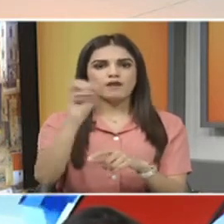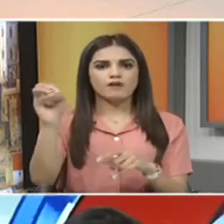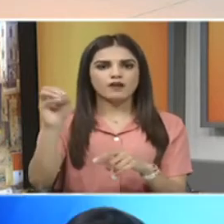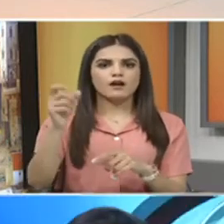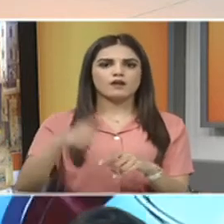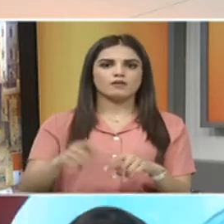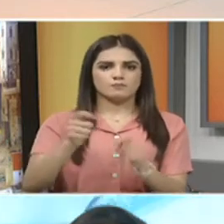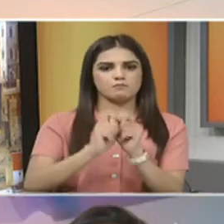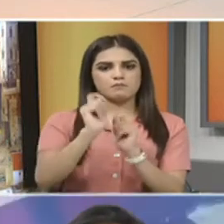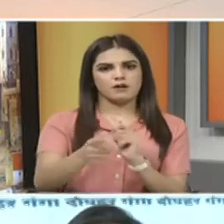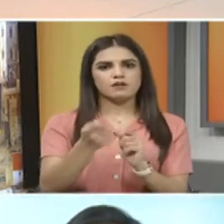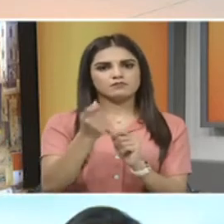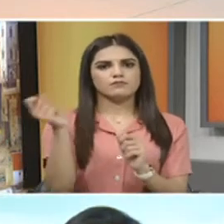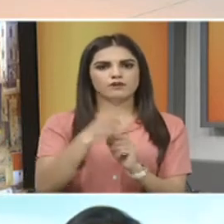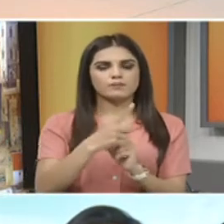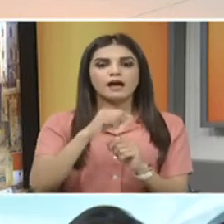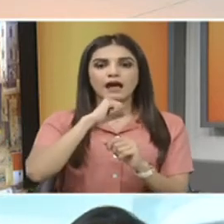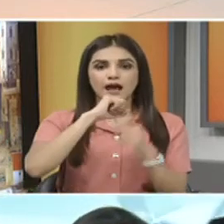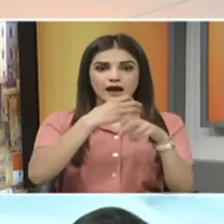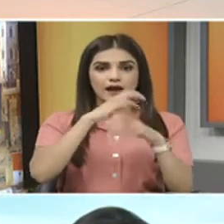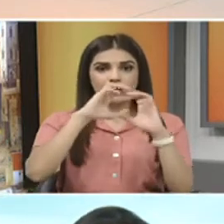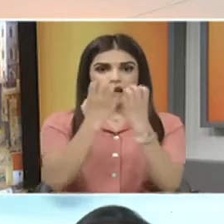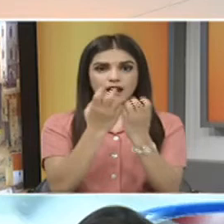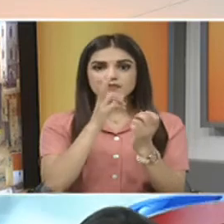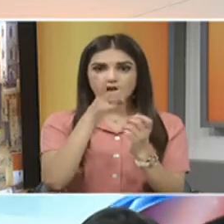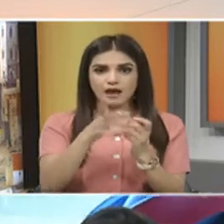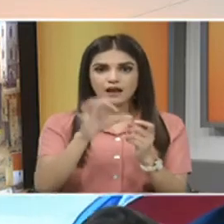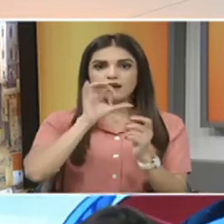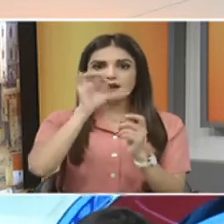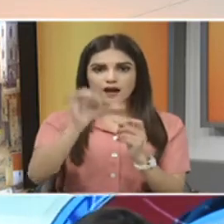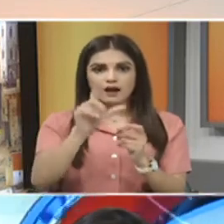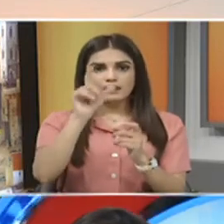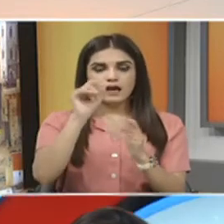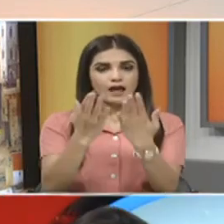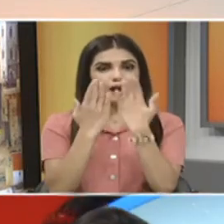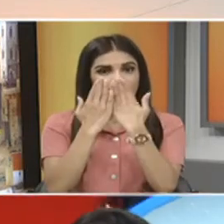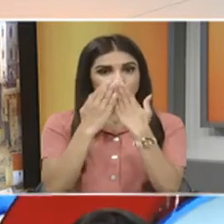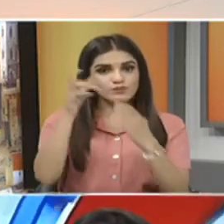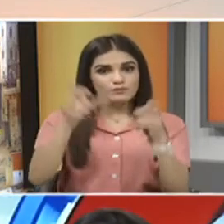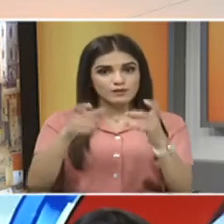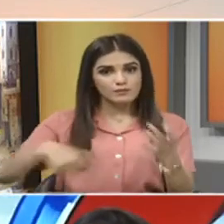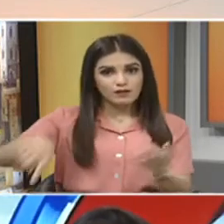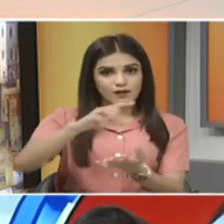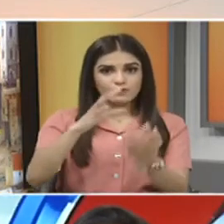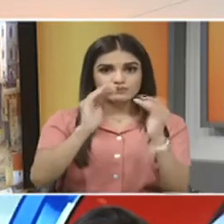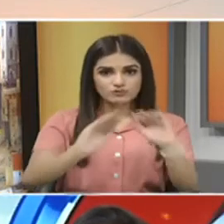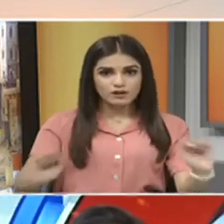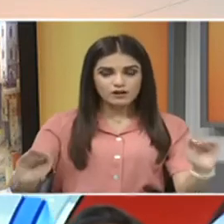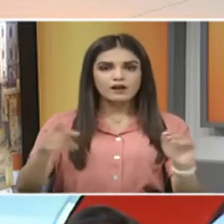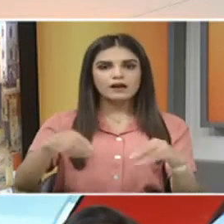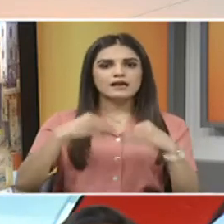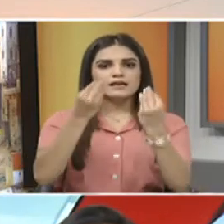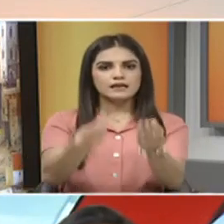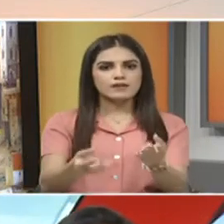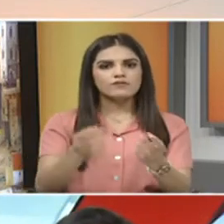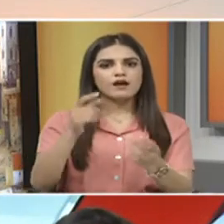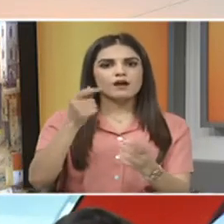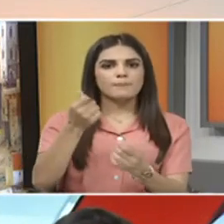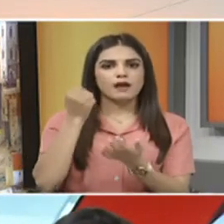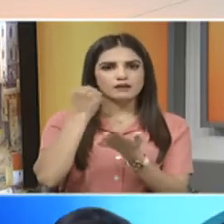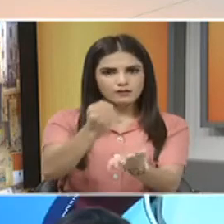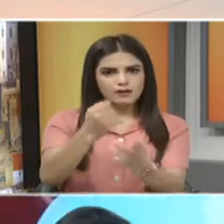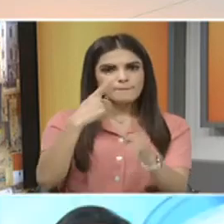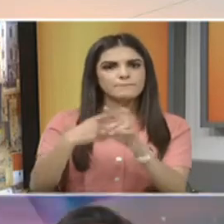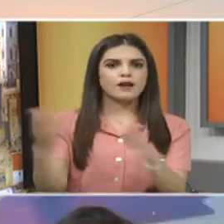प्रतिमा दिए जाएंगे। 8वीं 9वीं और 10वीं की पढ़ाई कर रहे ऐसे बच्चों को मासिक प्रोत्साहन राशि